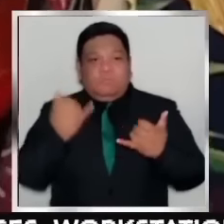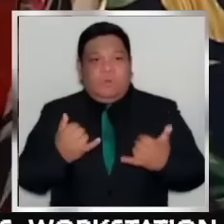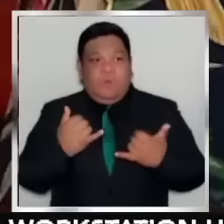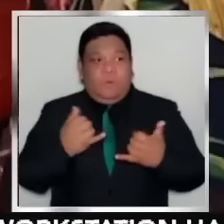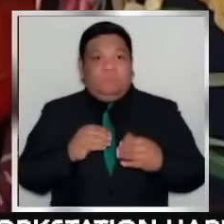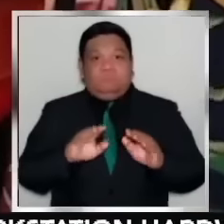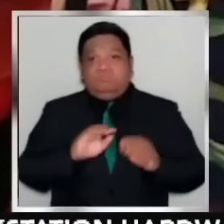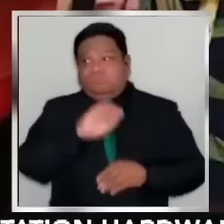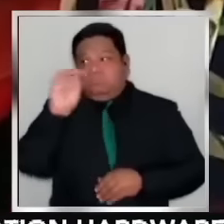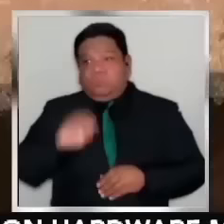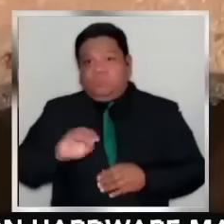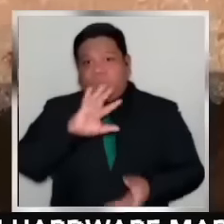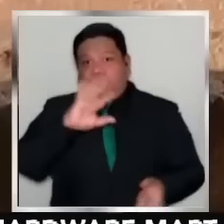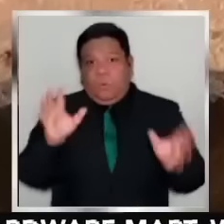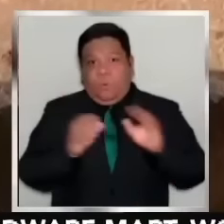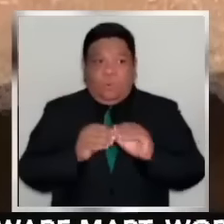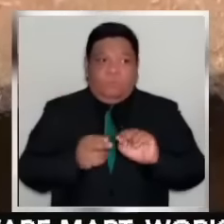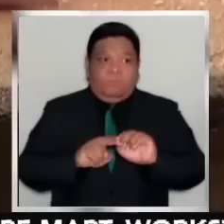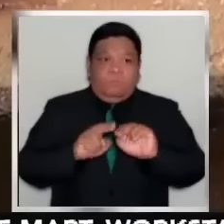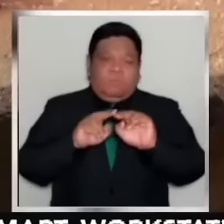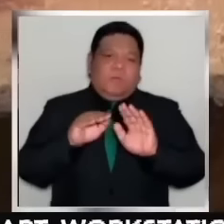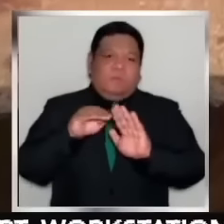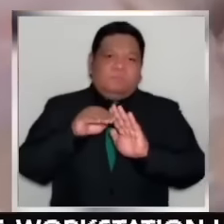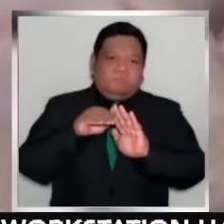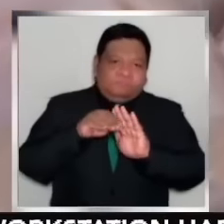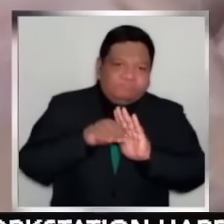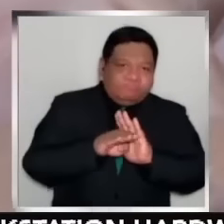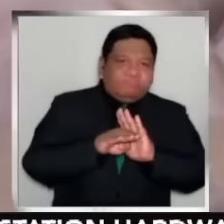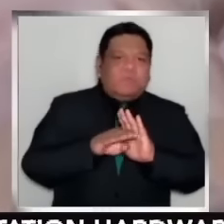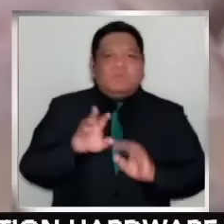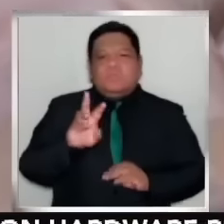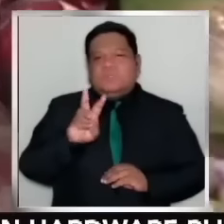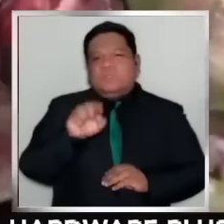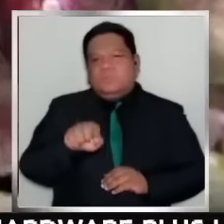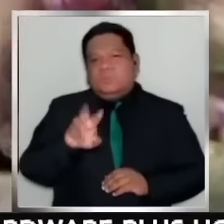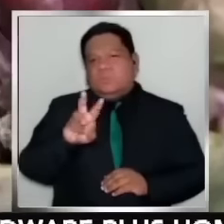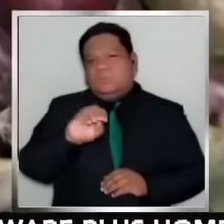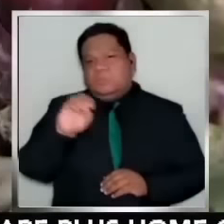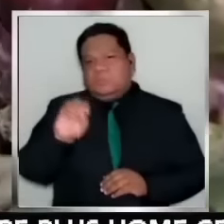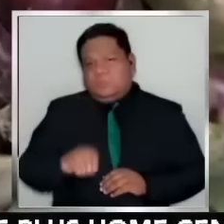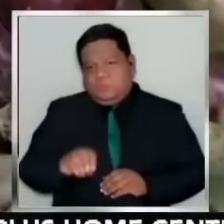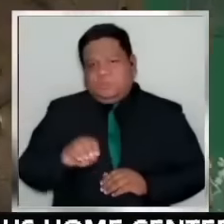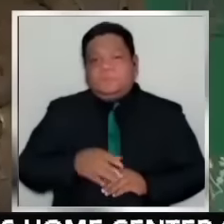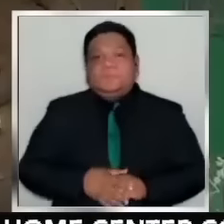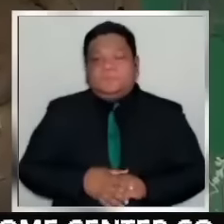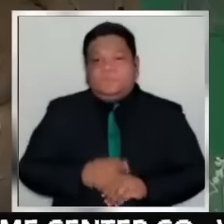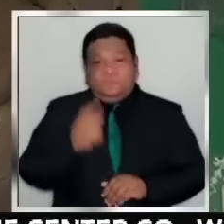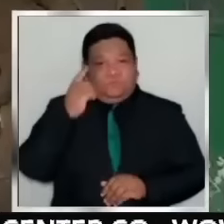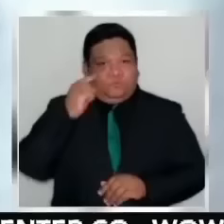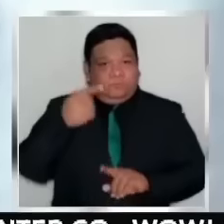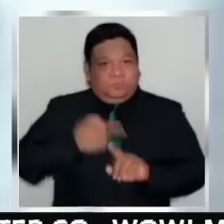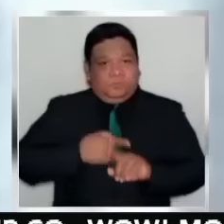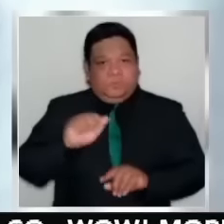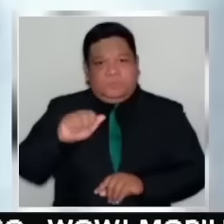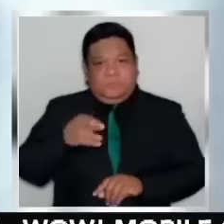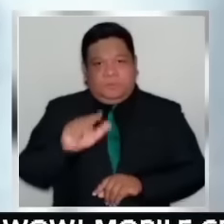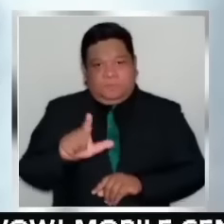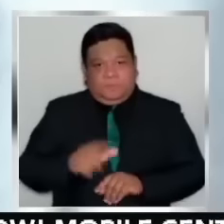6.6% ang inflation rate o pagtaas ng presyo ng mga produkto at serbisyo sa bansa para sa buwan ng Abril. Nagkaroon naman